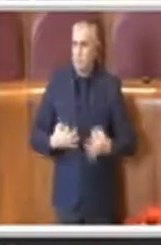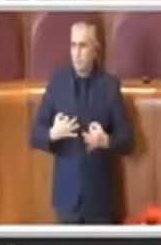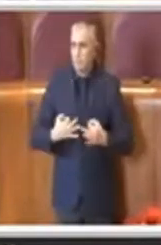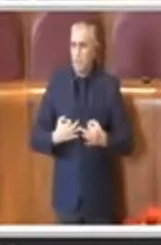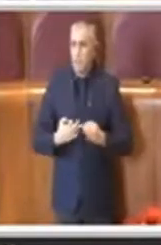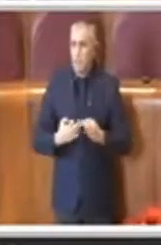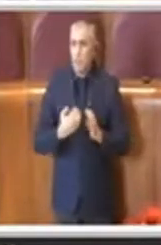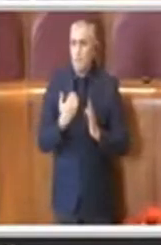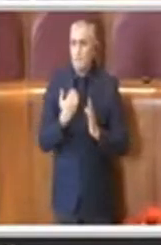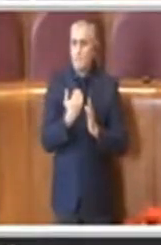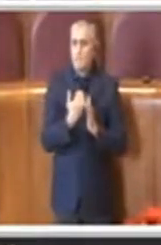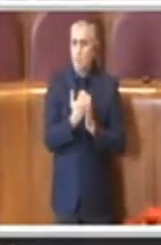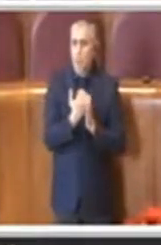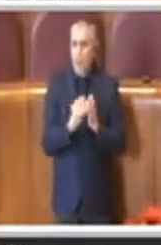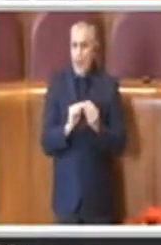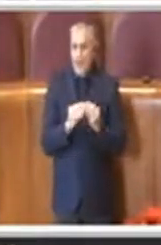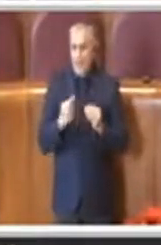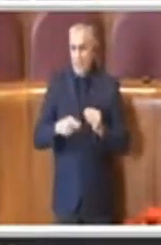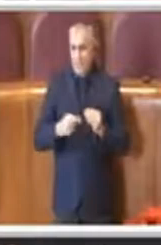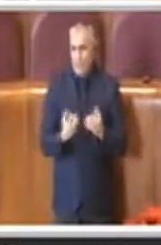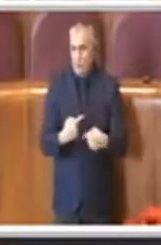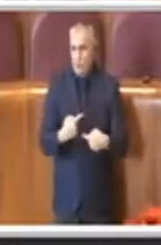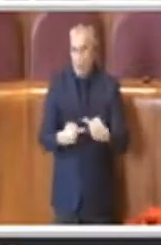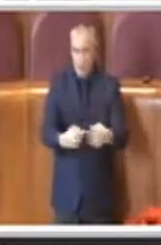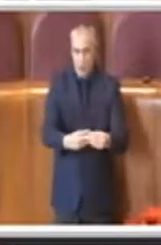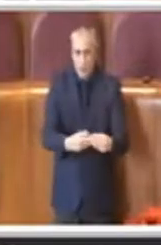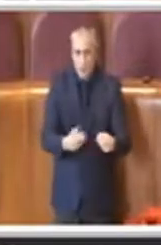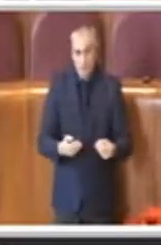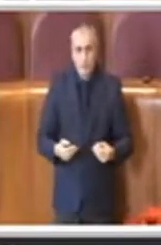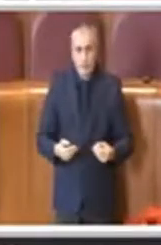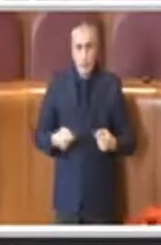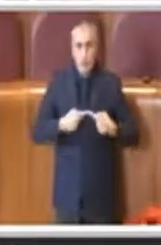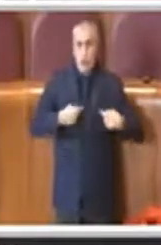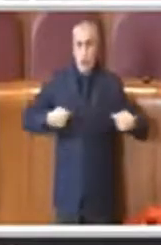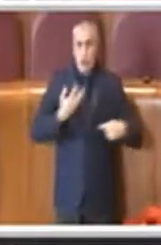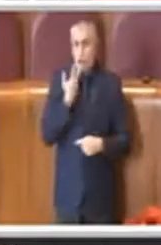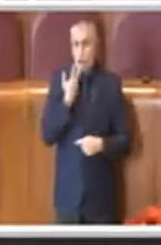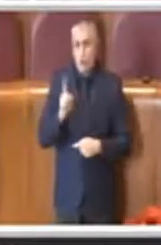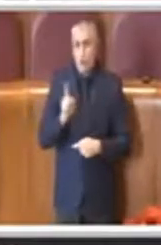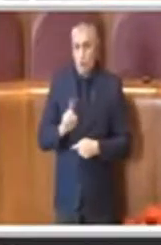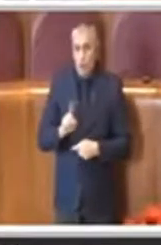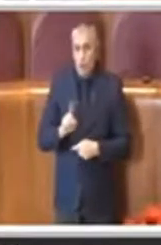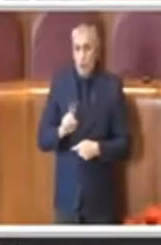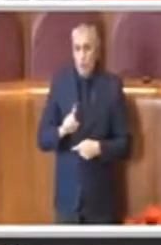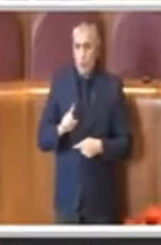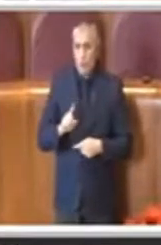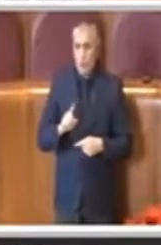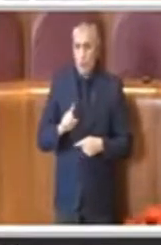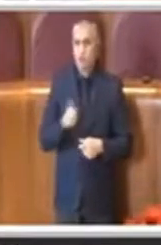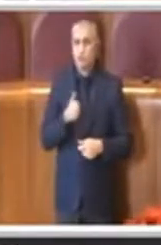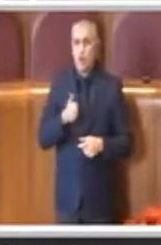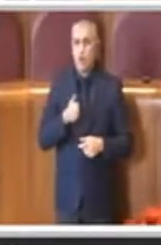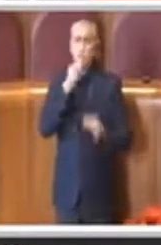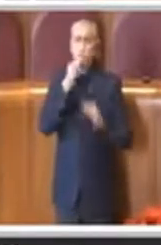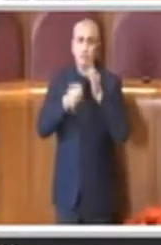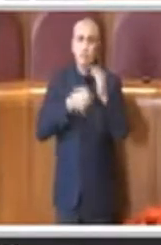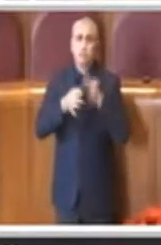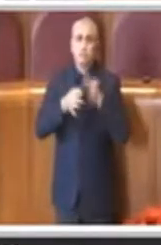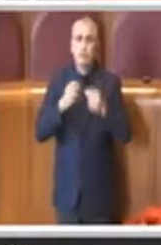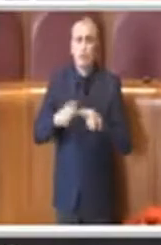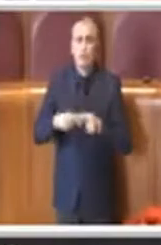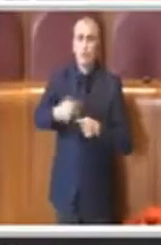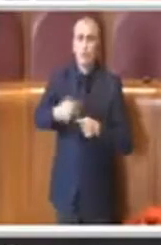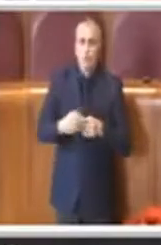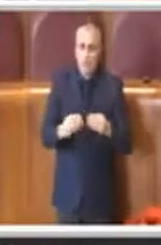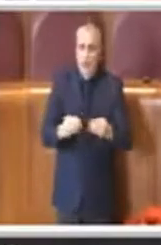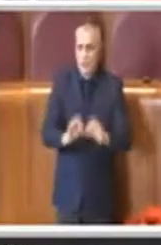delibere. Siccome noi non vogliamo che questo discorso rimanga lettera morta, perché, come dicevo prima, la